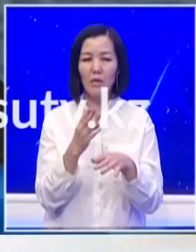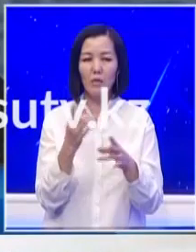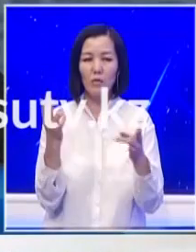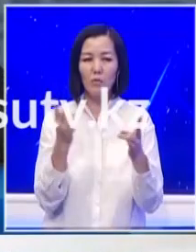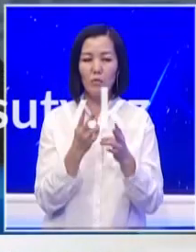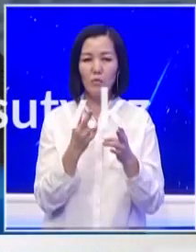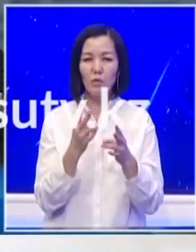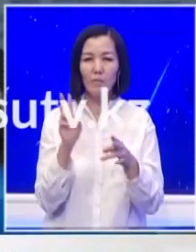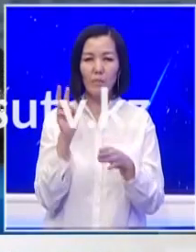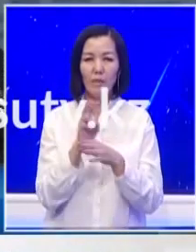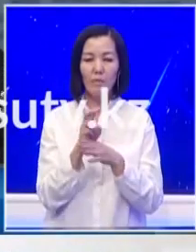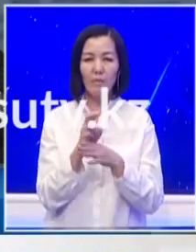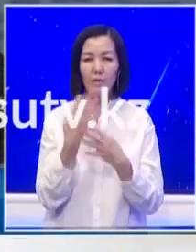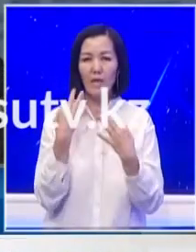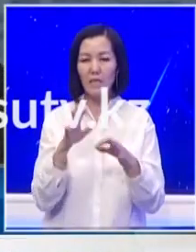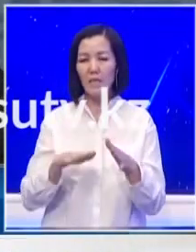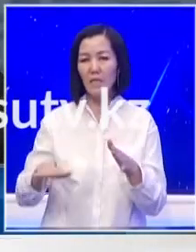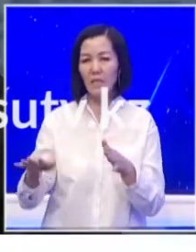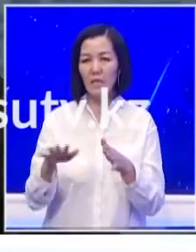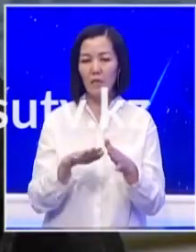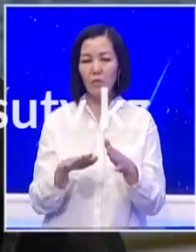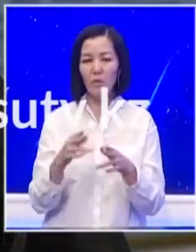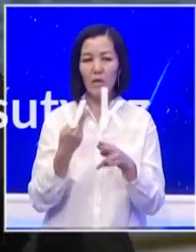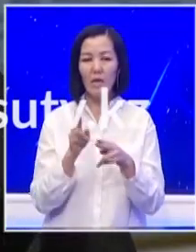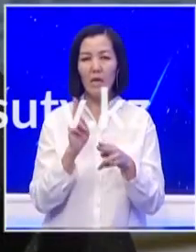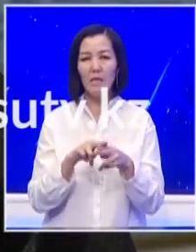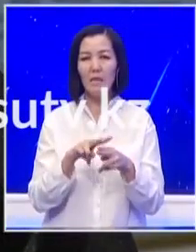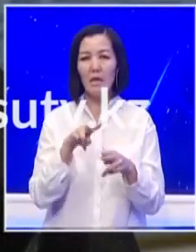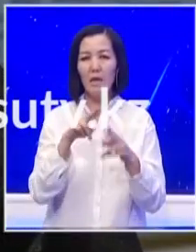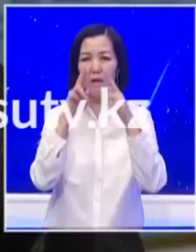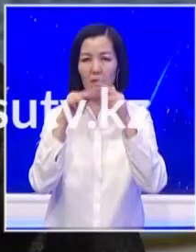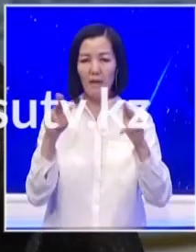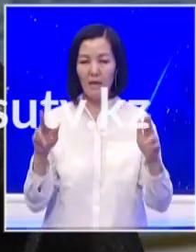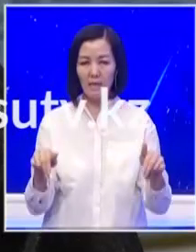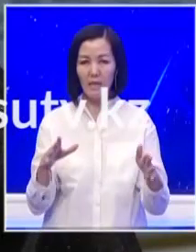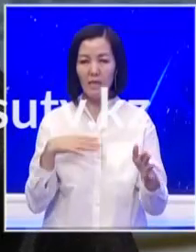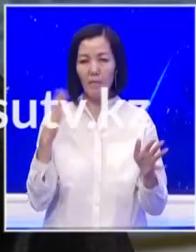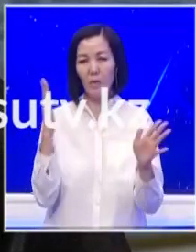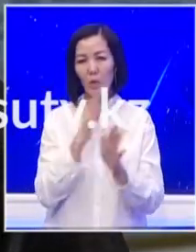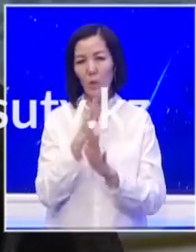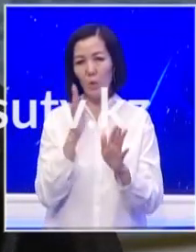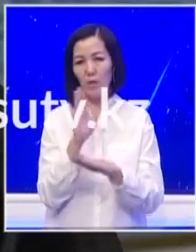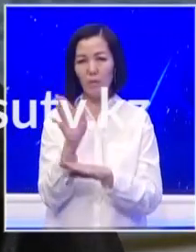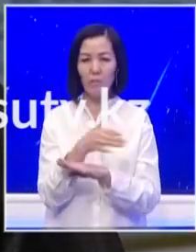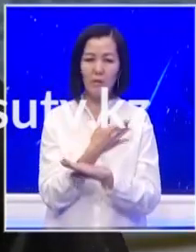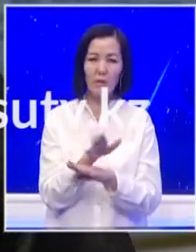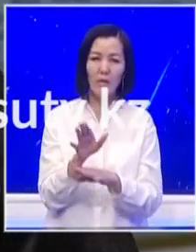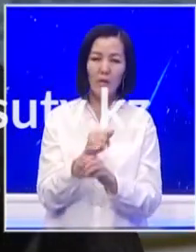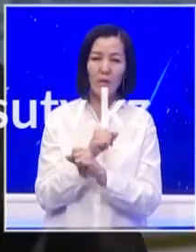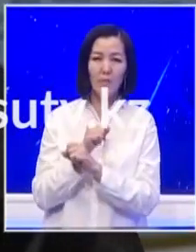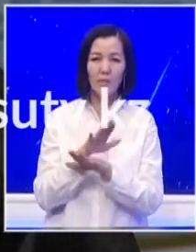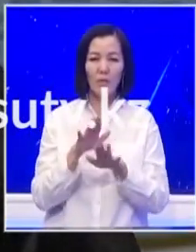по пребыванию в открытой территории – это лагерь, либо места отдыха,